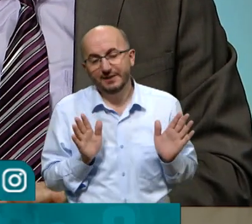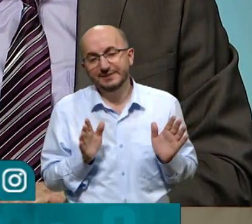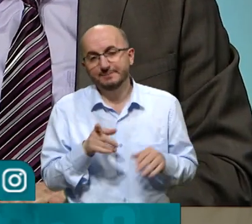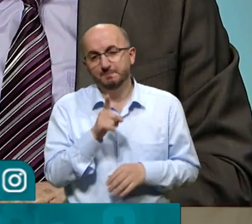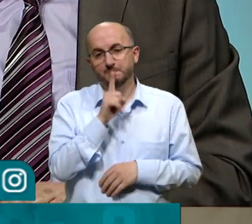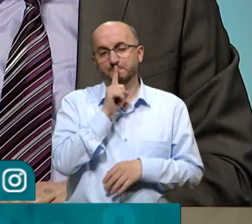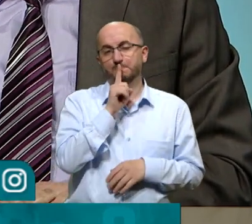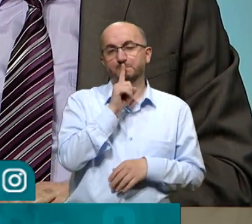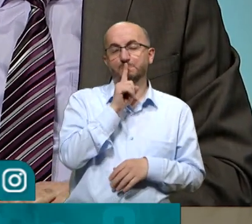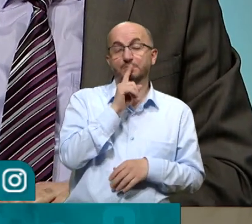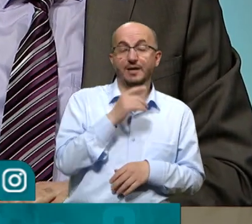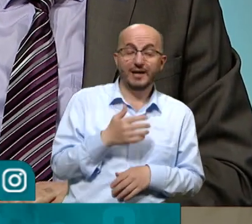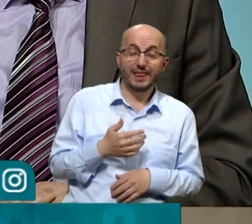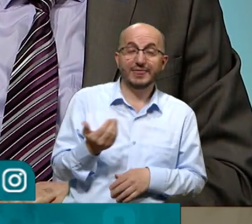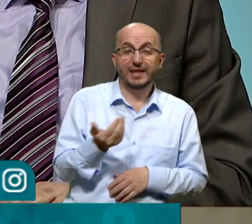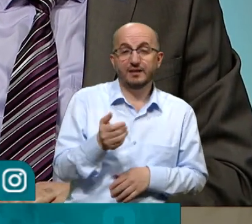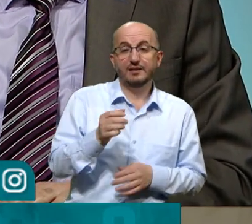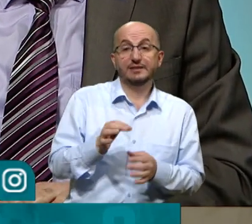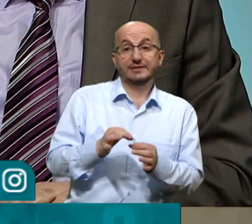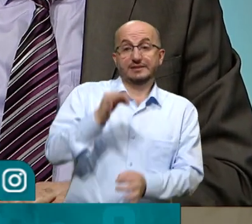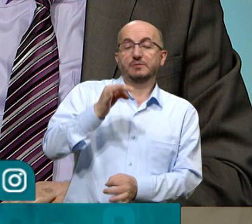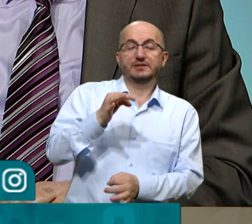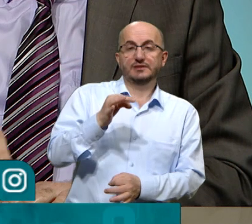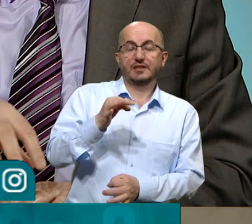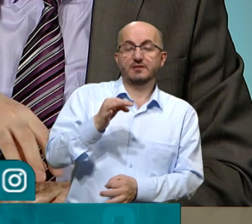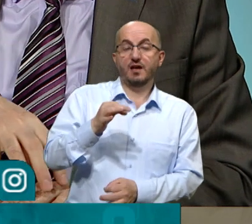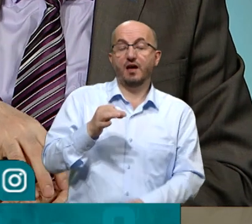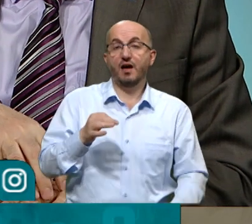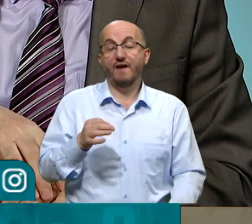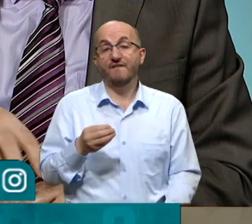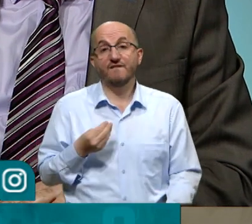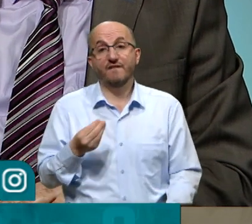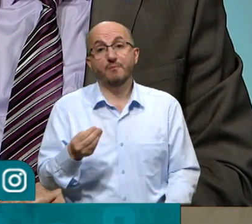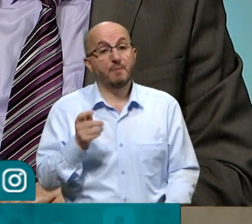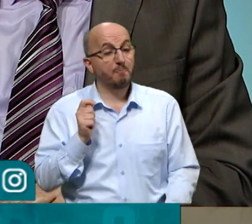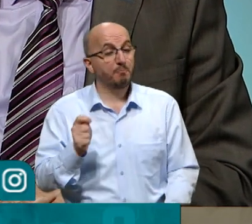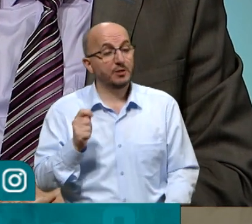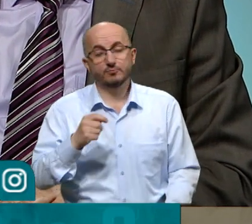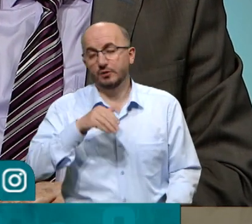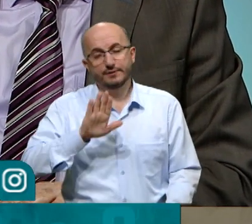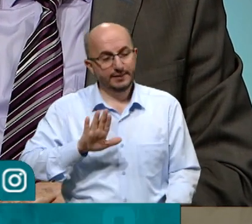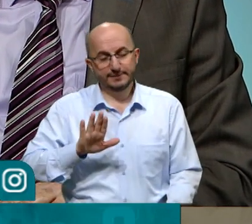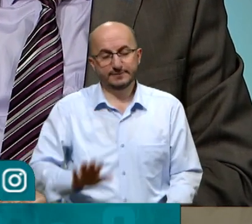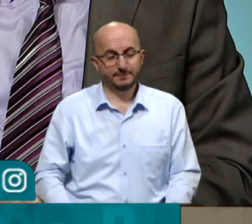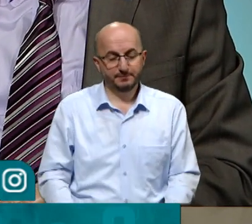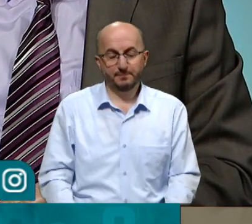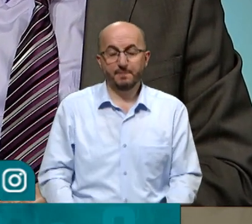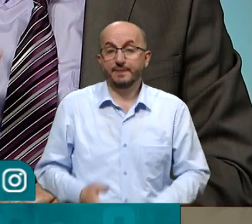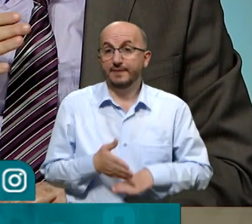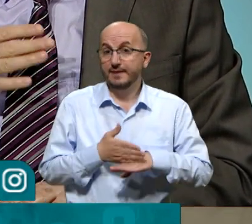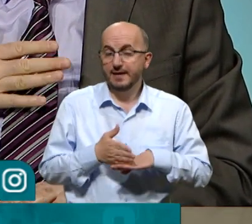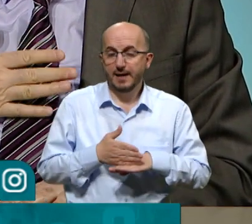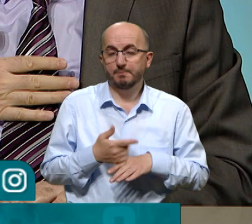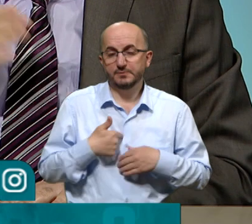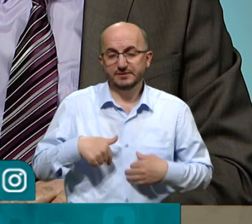sessiz kalırsınız Dolayısıyla dilenen bir insana Demek ki vermek zorunda ne değilmiş değil mişiz Niye